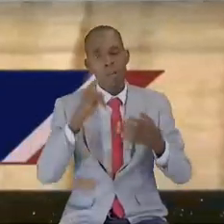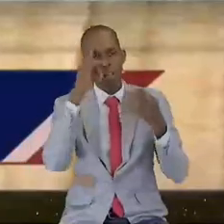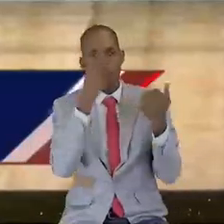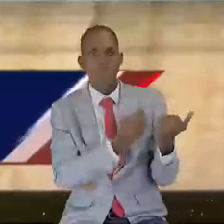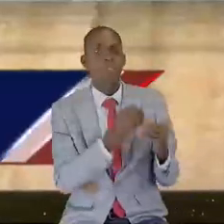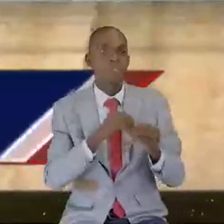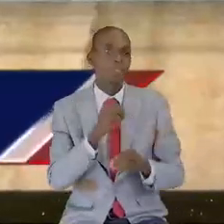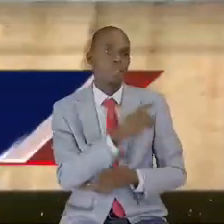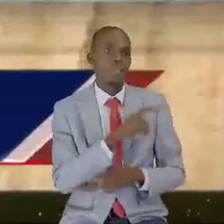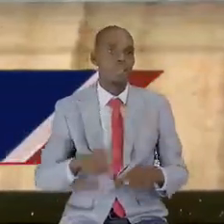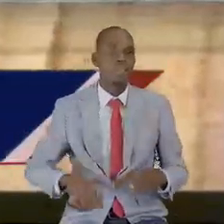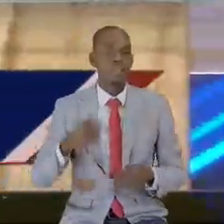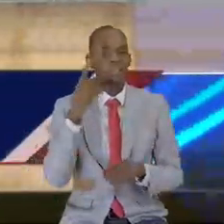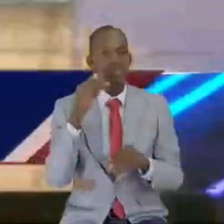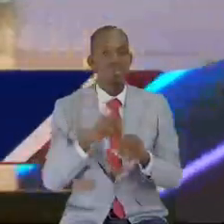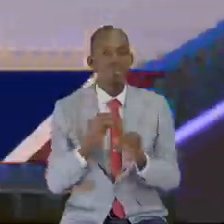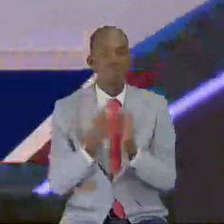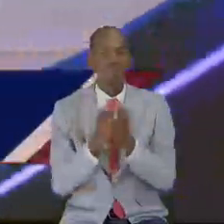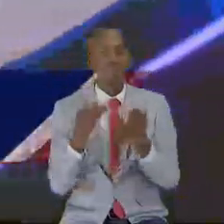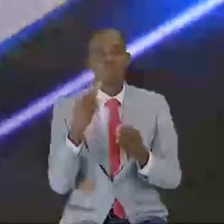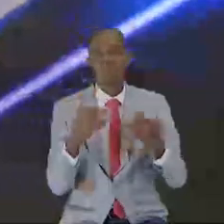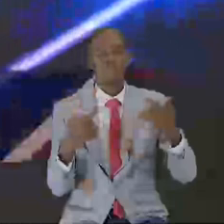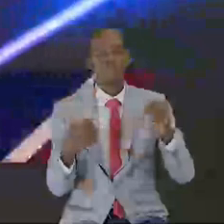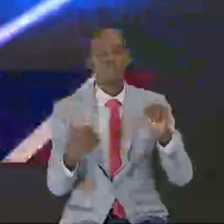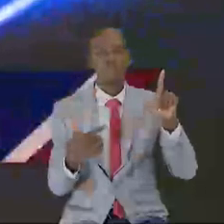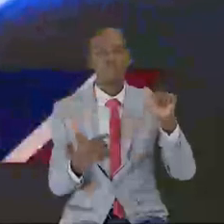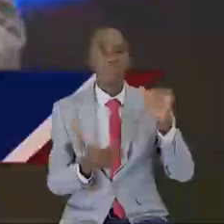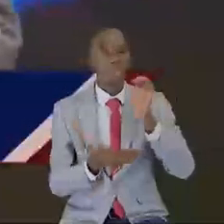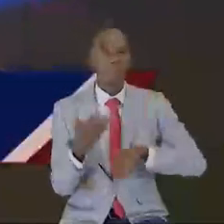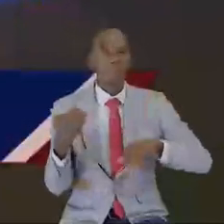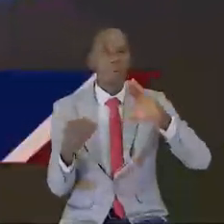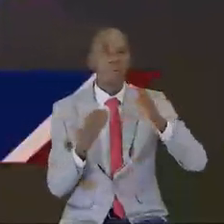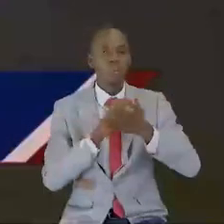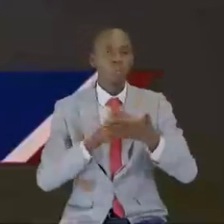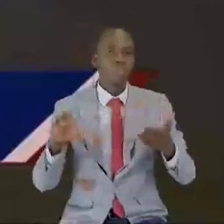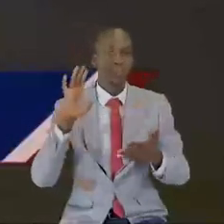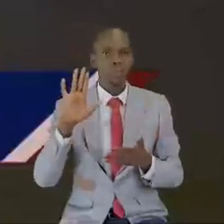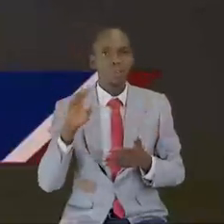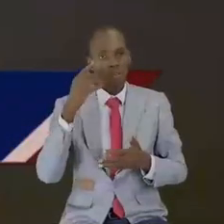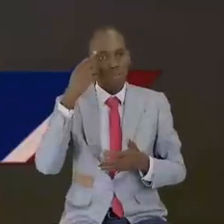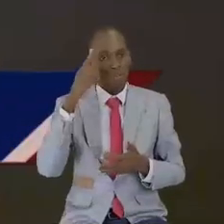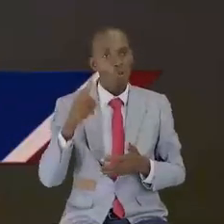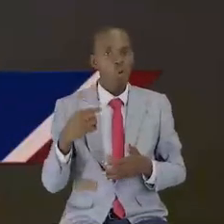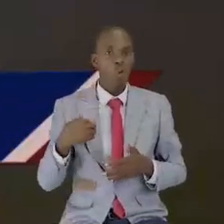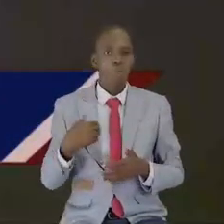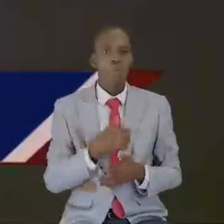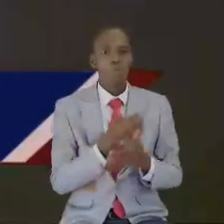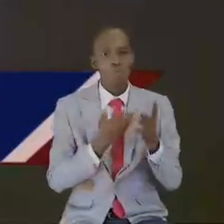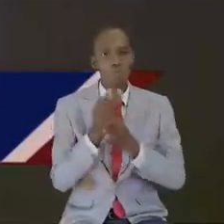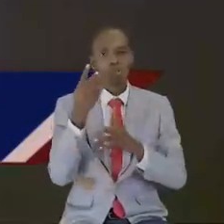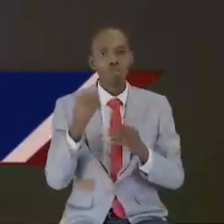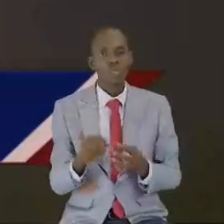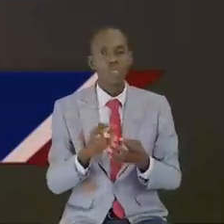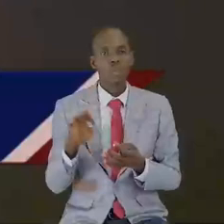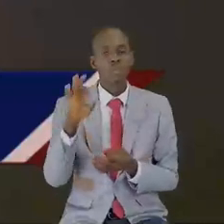Sauveur. En Galates chapitre 5, on nous dit dans le verset 5, pour nous, c'est de la foi que